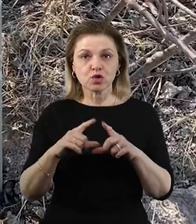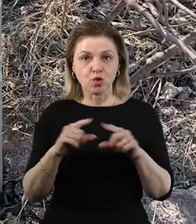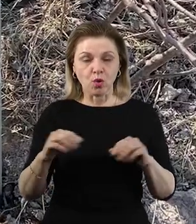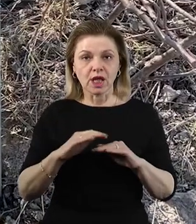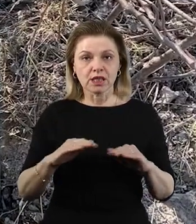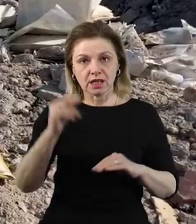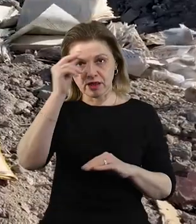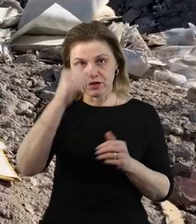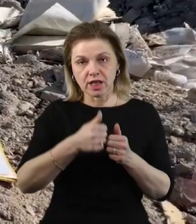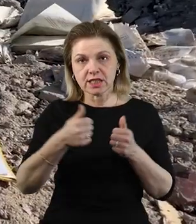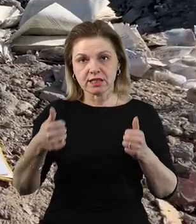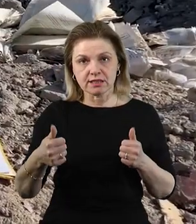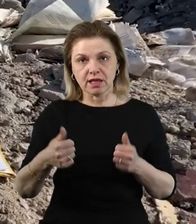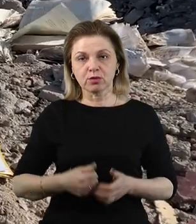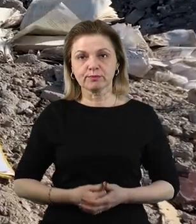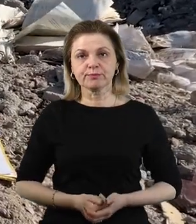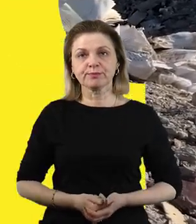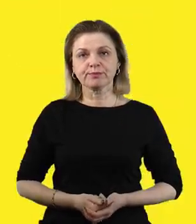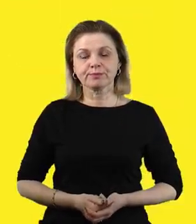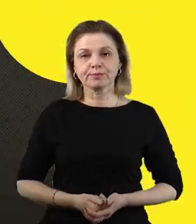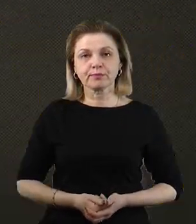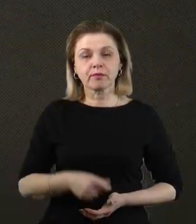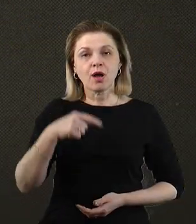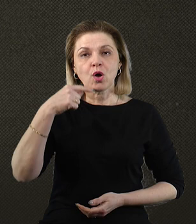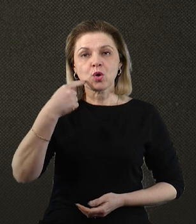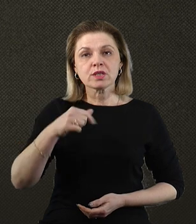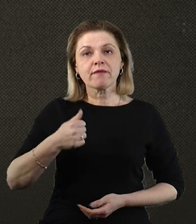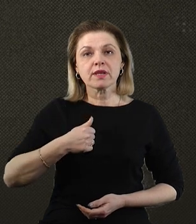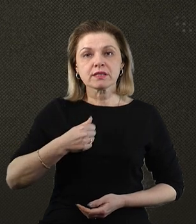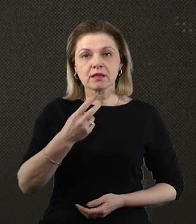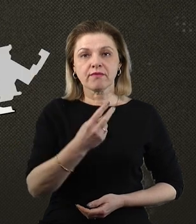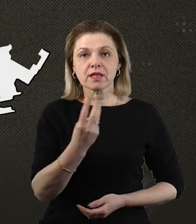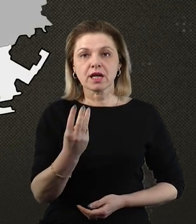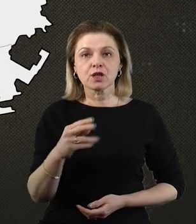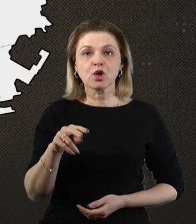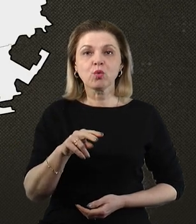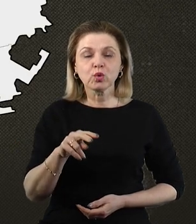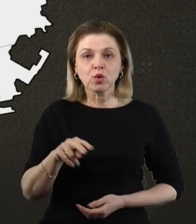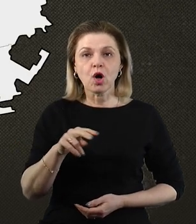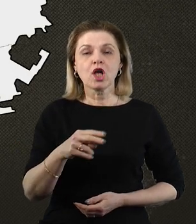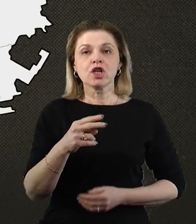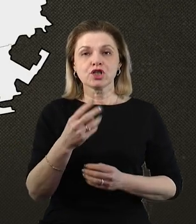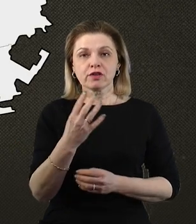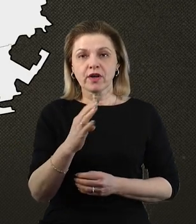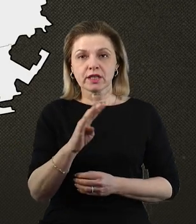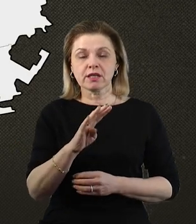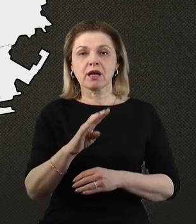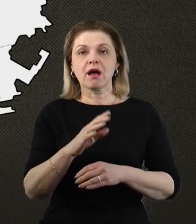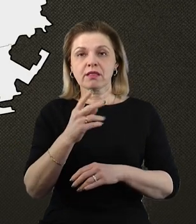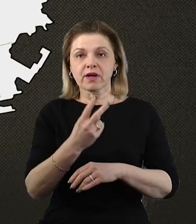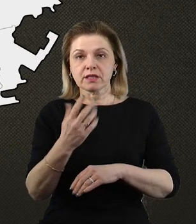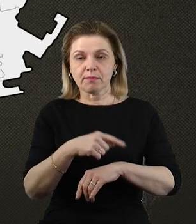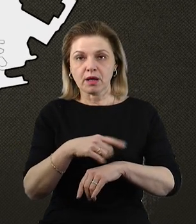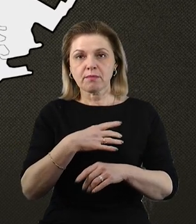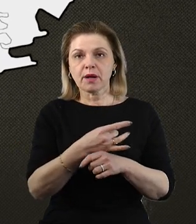дистанційно подробиці у випуску російські війська 23 лютого о 4 55 обстріляли з